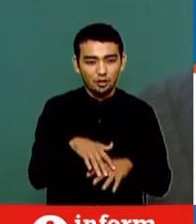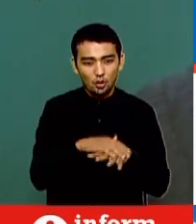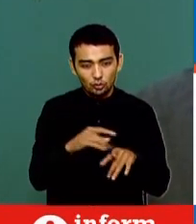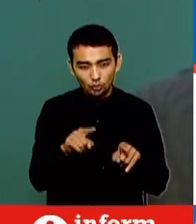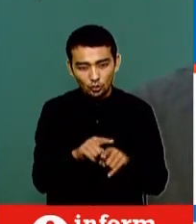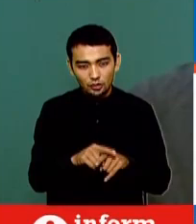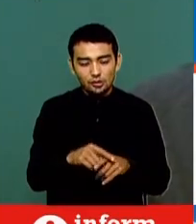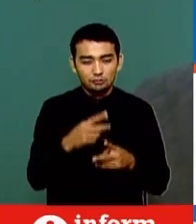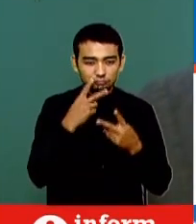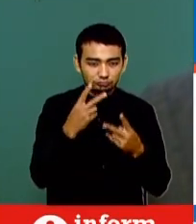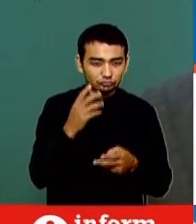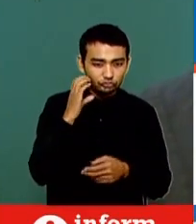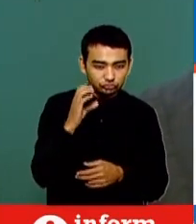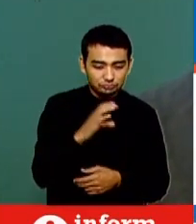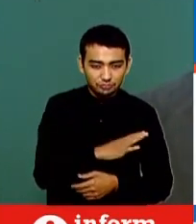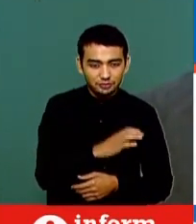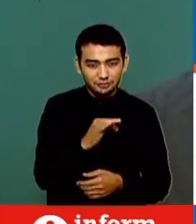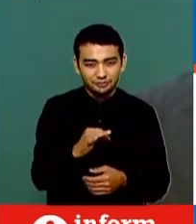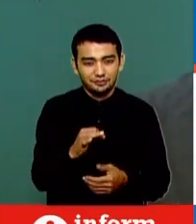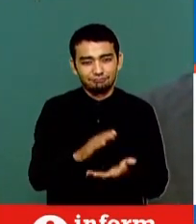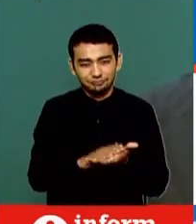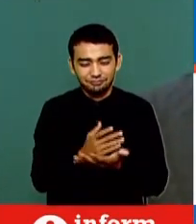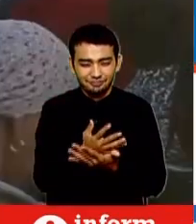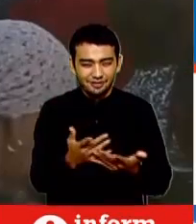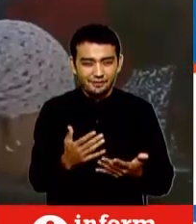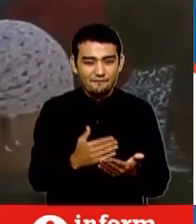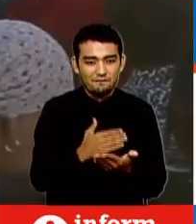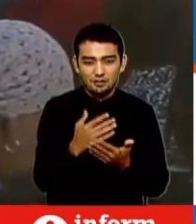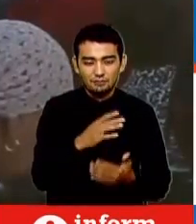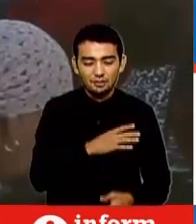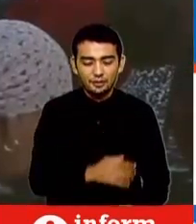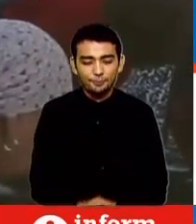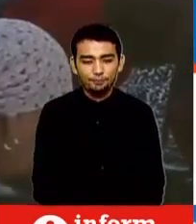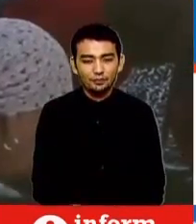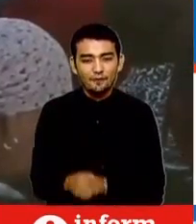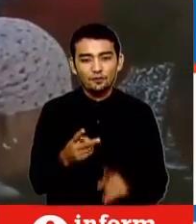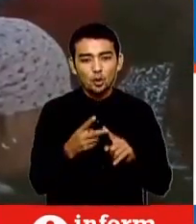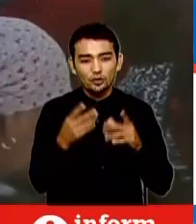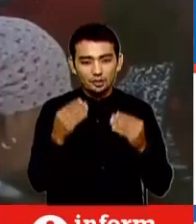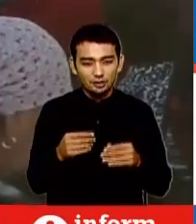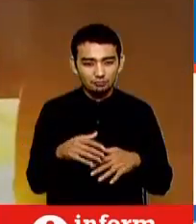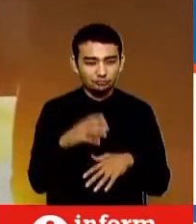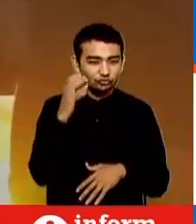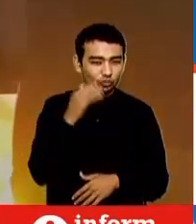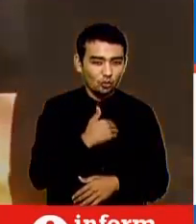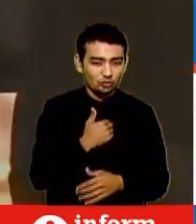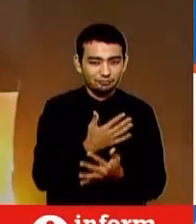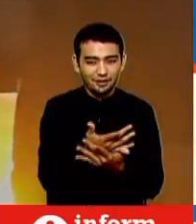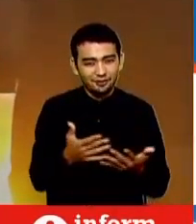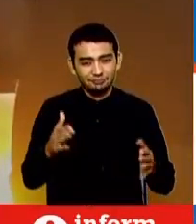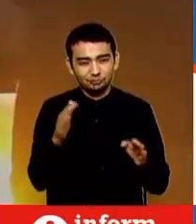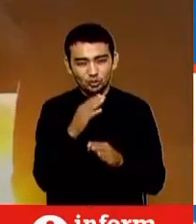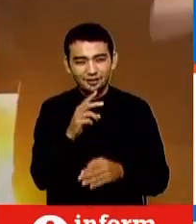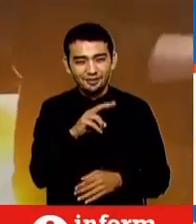ықыласы да, қабылдауы да өте қошеметі де өте жоғары болды. Ал концерттің екінші күні тыңдаушылар әлемдік классикалық музыкамен